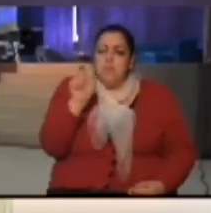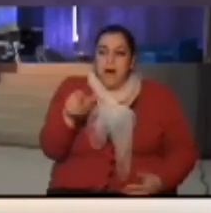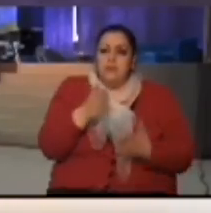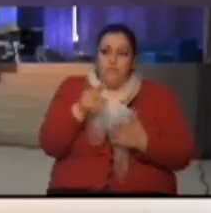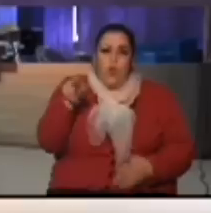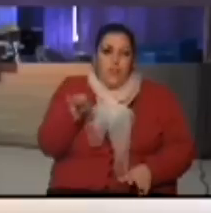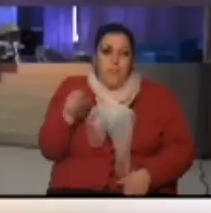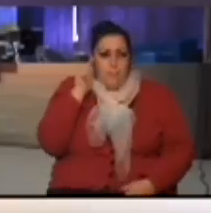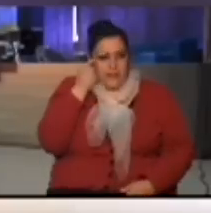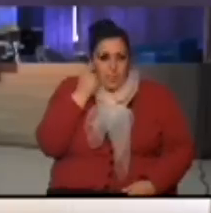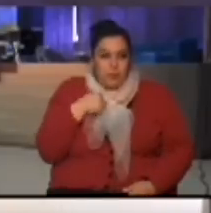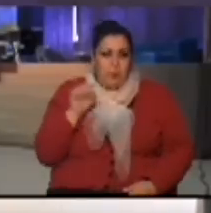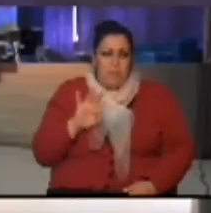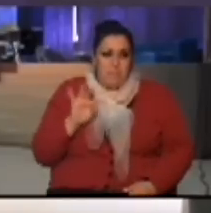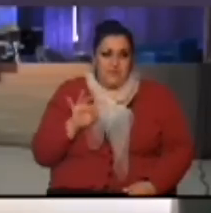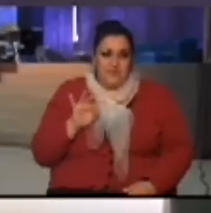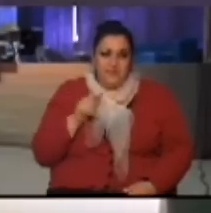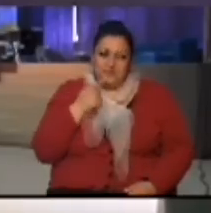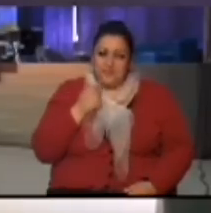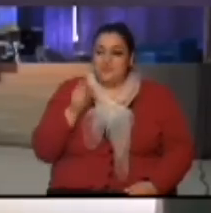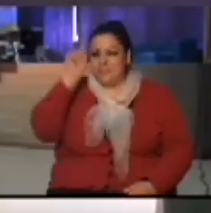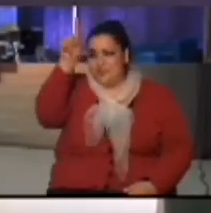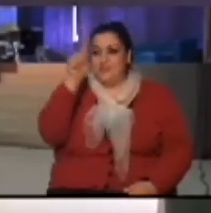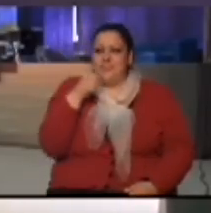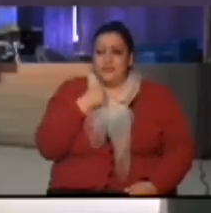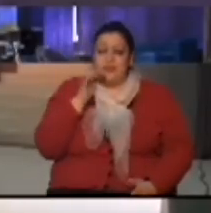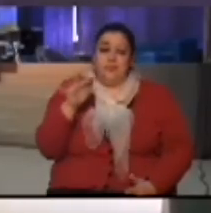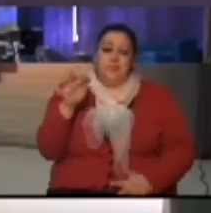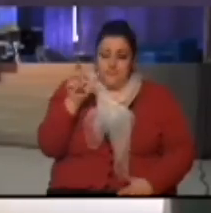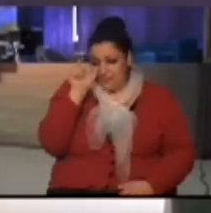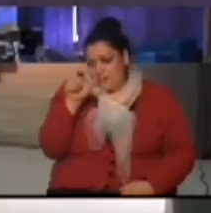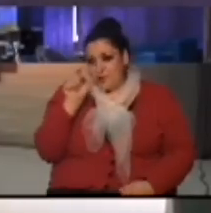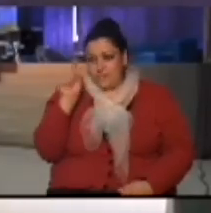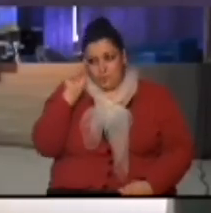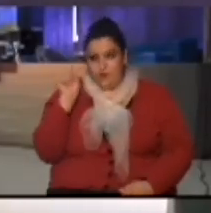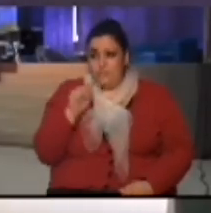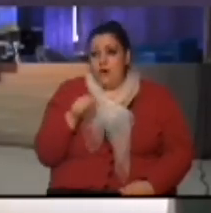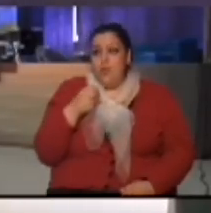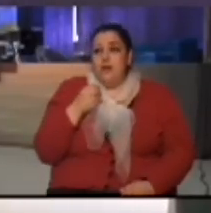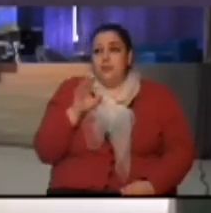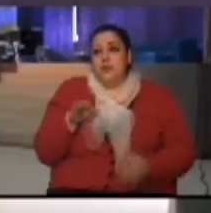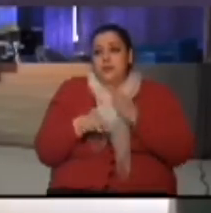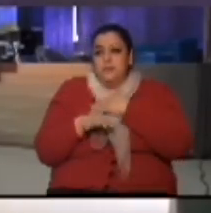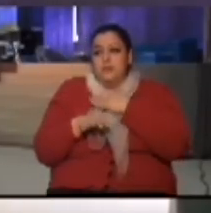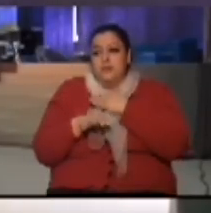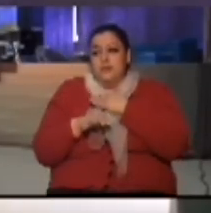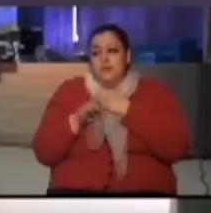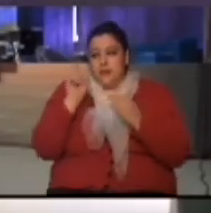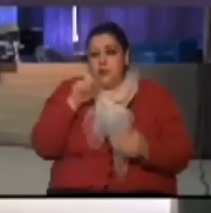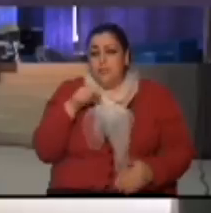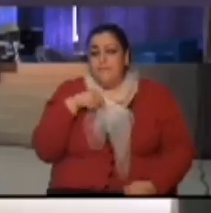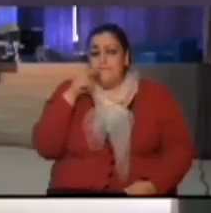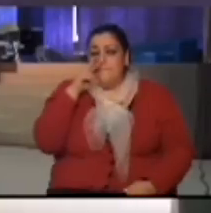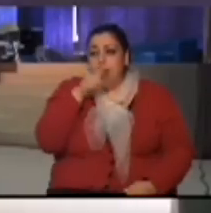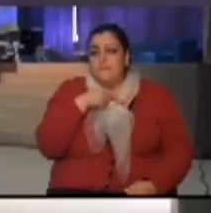տուր քեզ ասեմ, ես այնտեղ այնքան մարդկանց եմ ճանաչում, որ ասում են Հովհ, Մենք սխալ ենք կարևոր այստեղ ենք։ Մենք